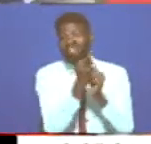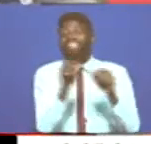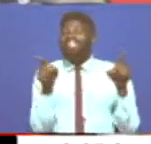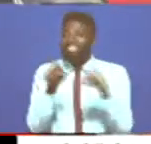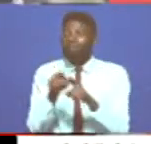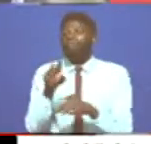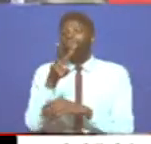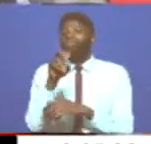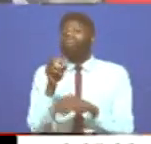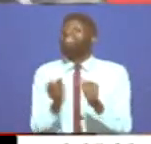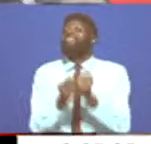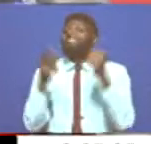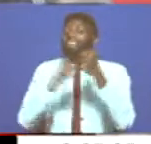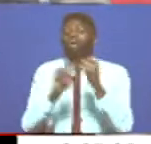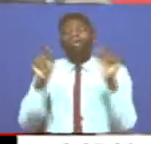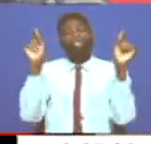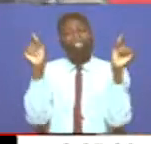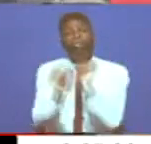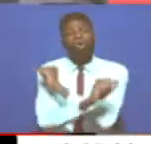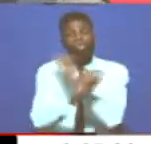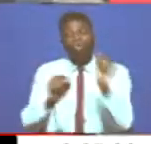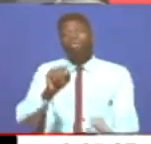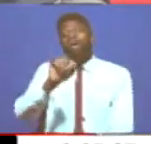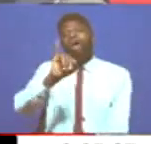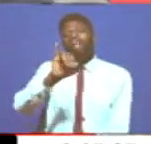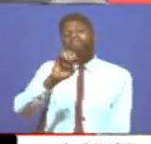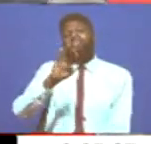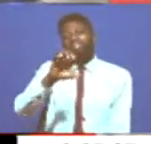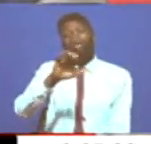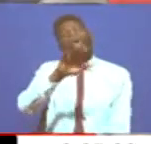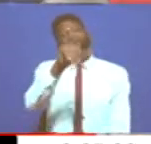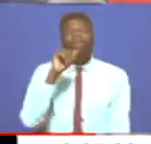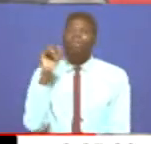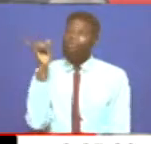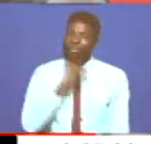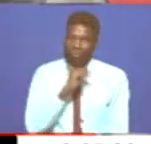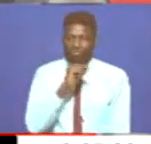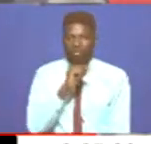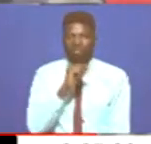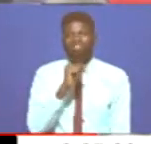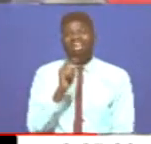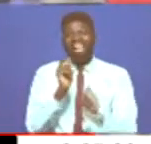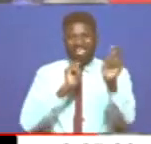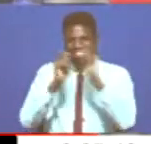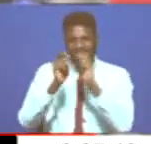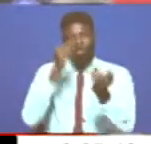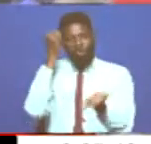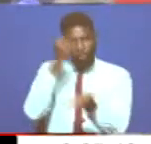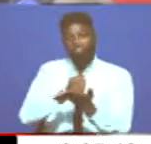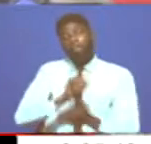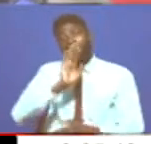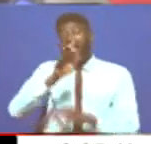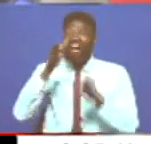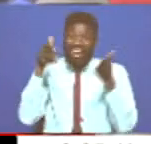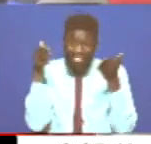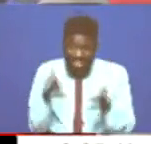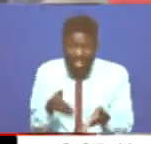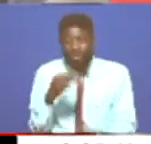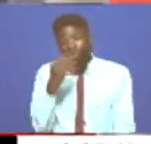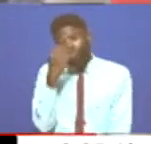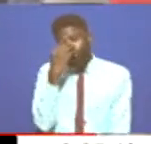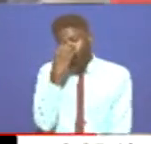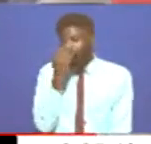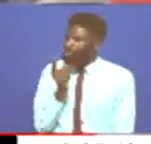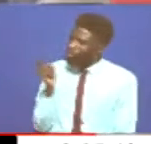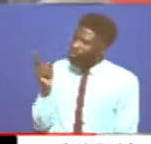2017. Dakika hiyo moja IBC wakaita yeye wakapiga hesabu mpaka kwa ofisi yao. Sasa huyu William Ruto